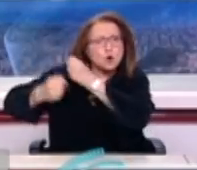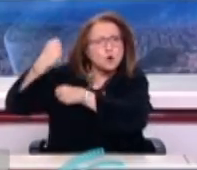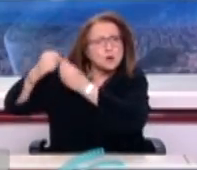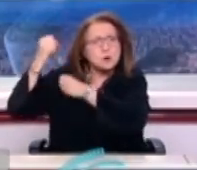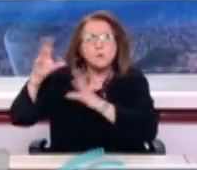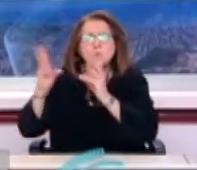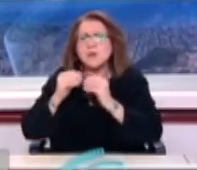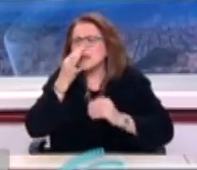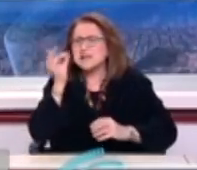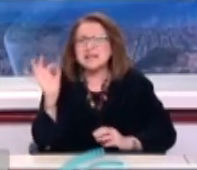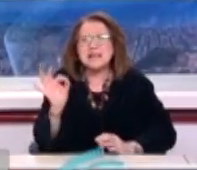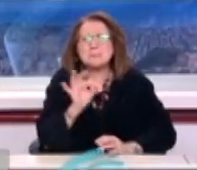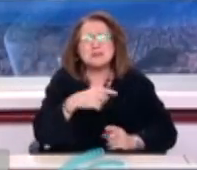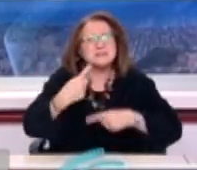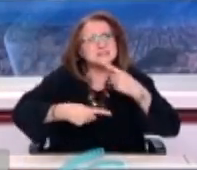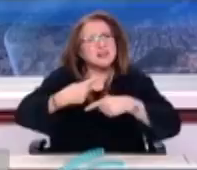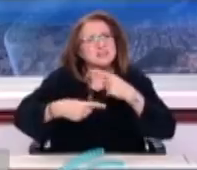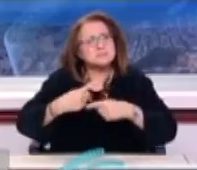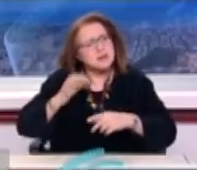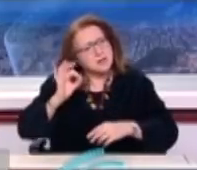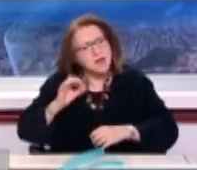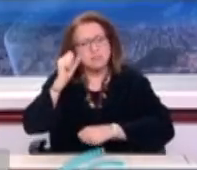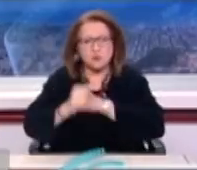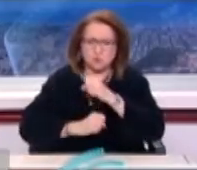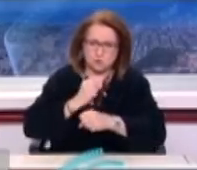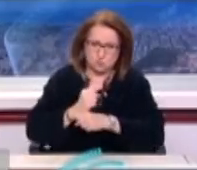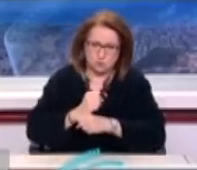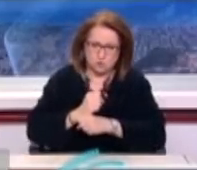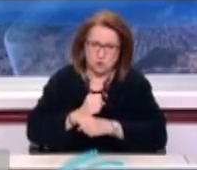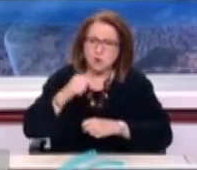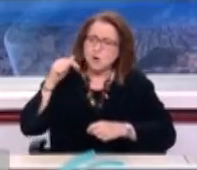στην κοινότητα. Οι επαγγελματίες υγείας είναι στην πρώτη γραμμή.